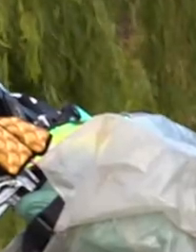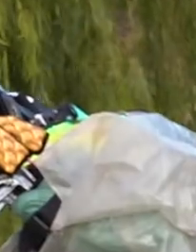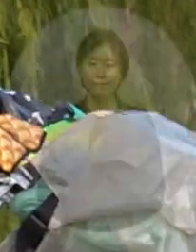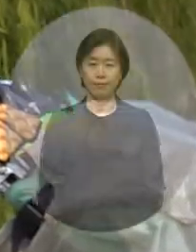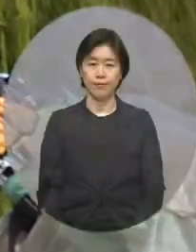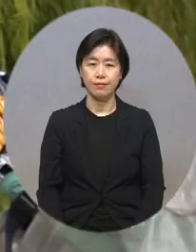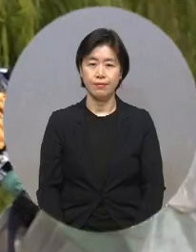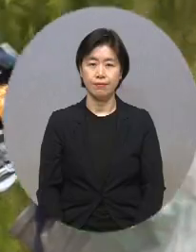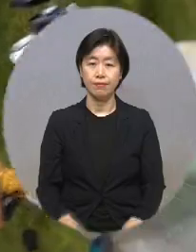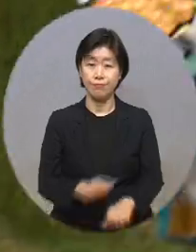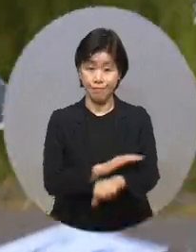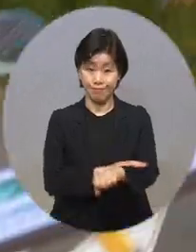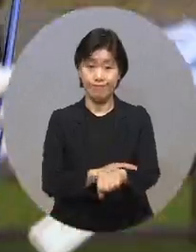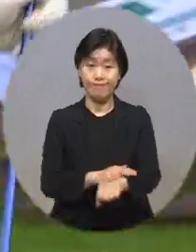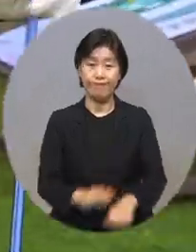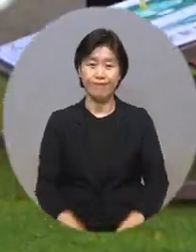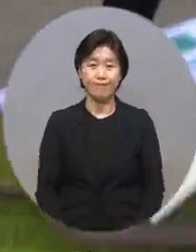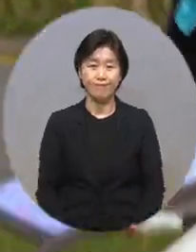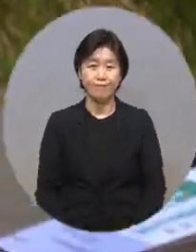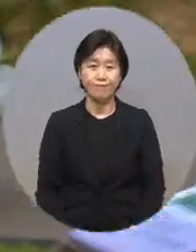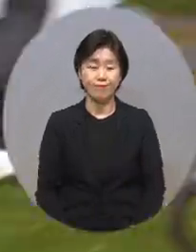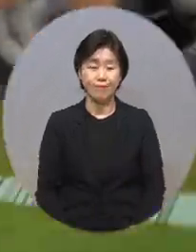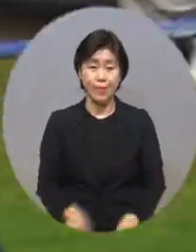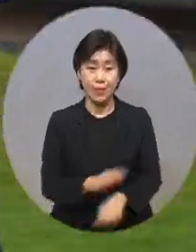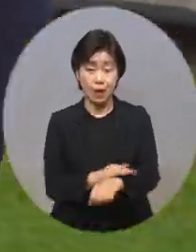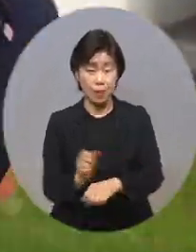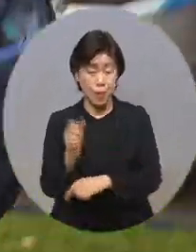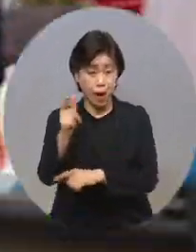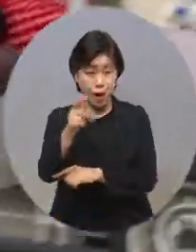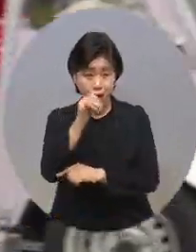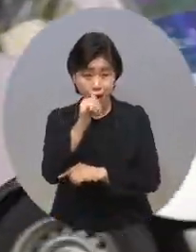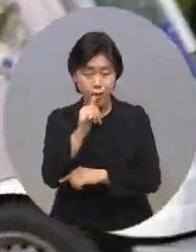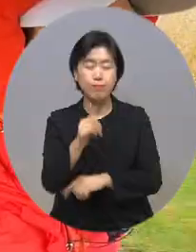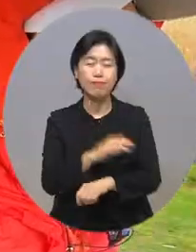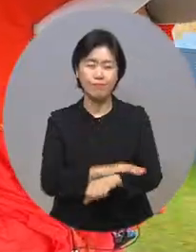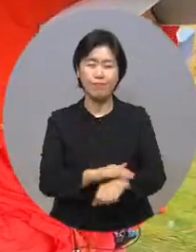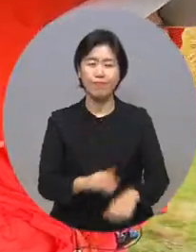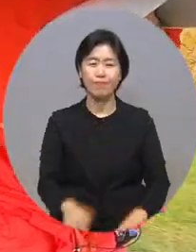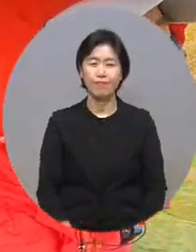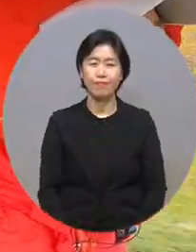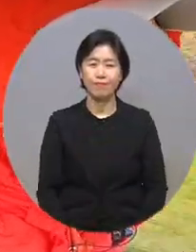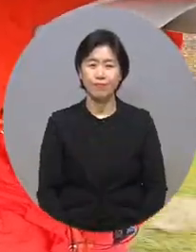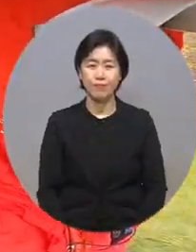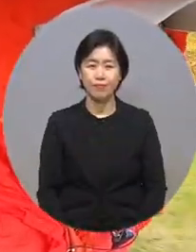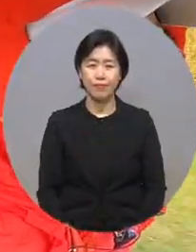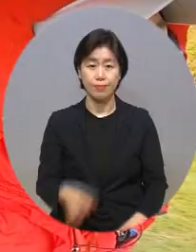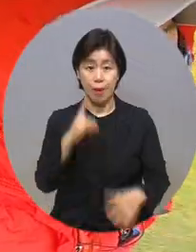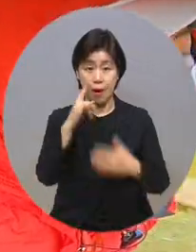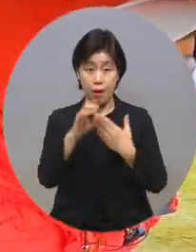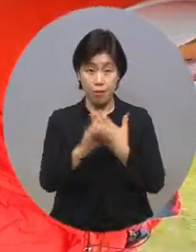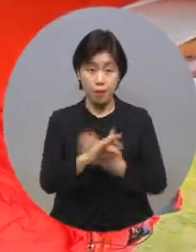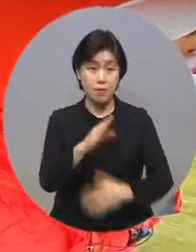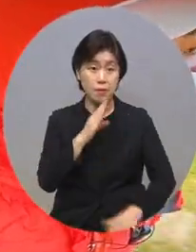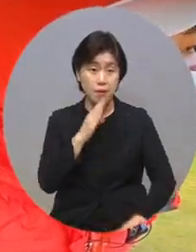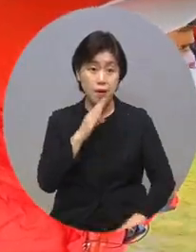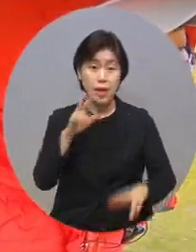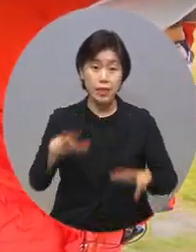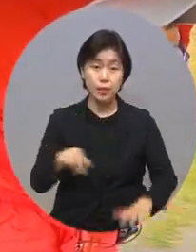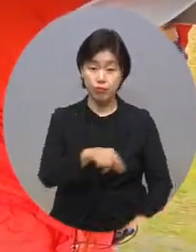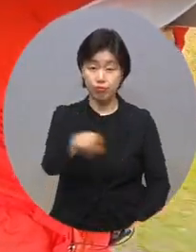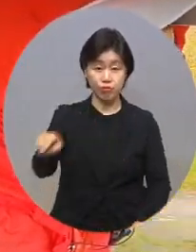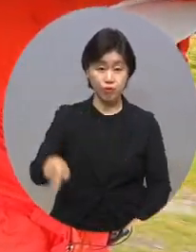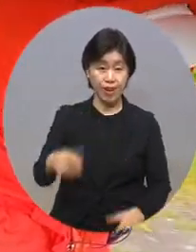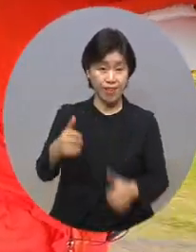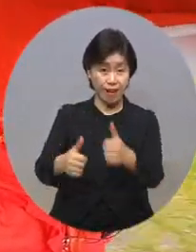나이스. 잘 갔나요? 잘 갔어. 네. 만약에 정말로 지금 경쟁을 하고 있는